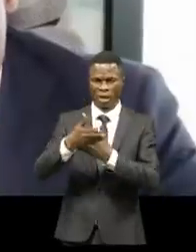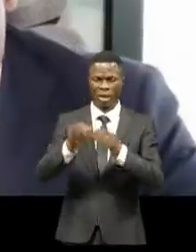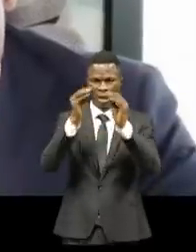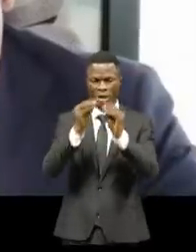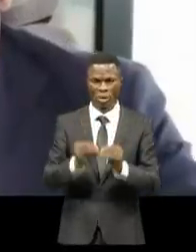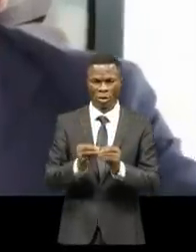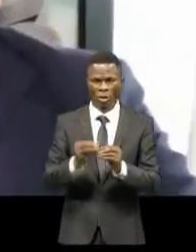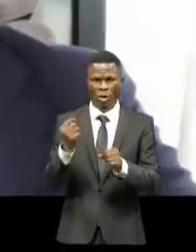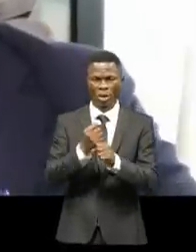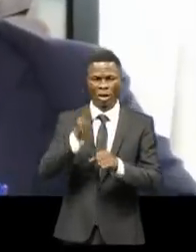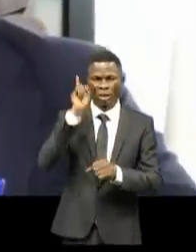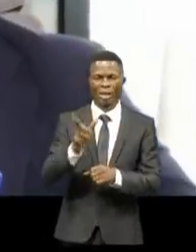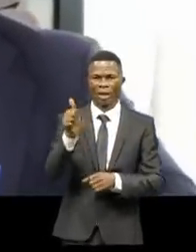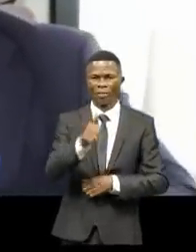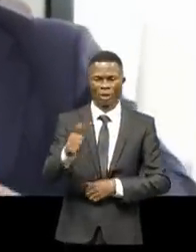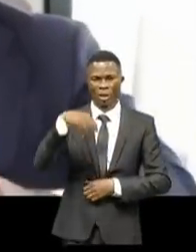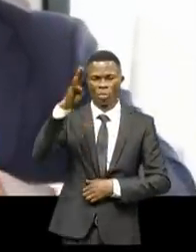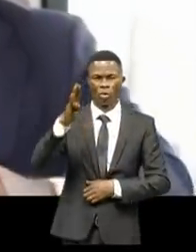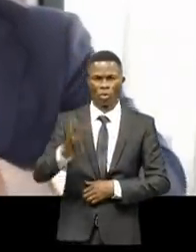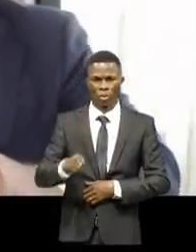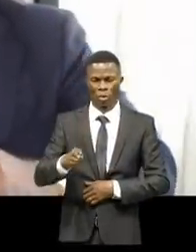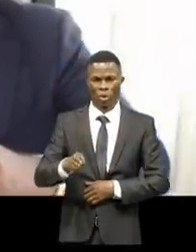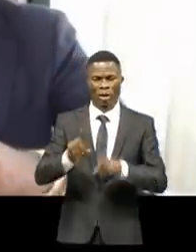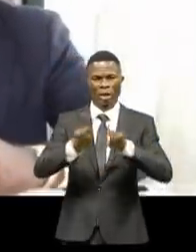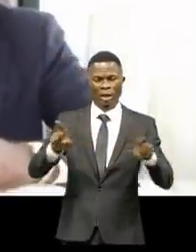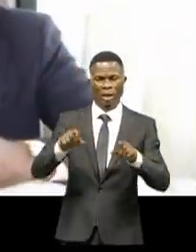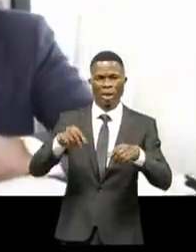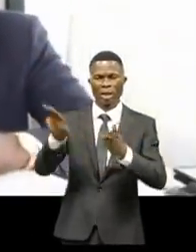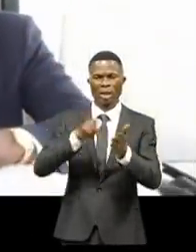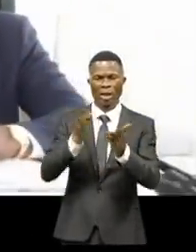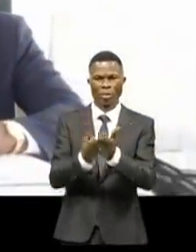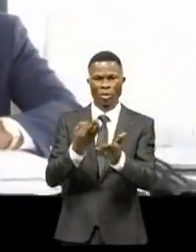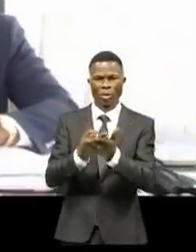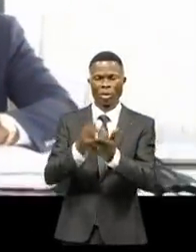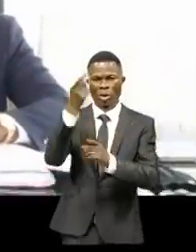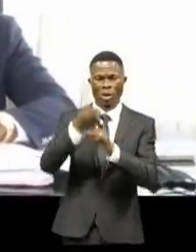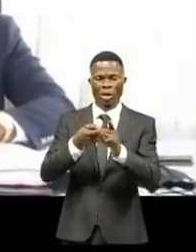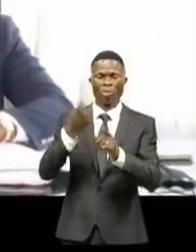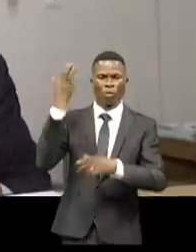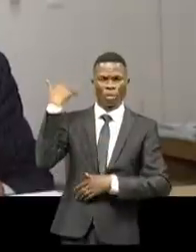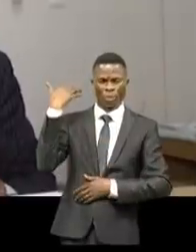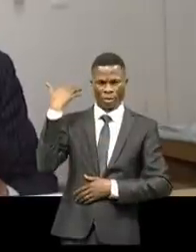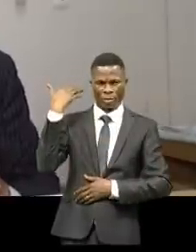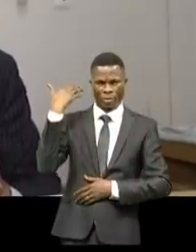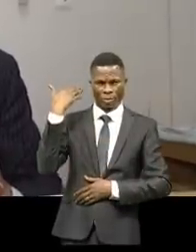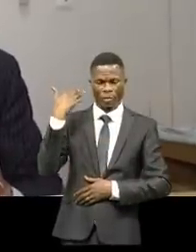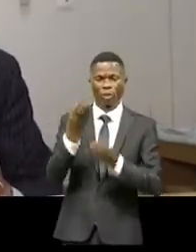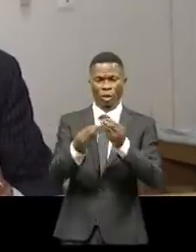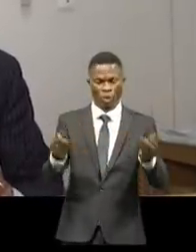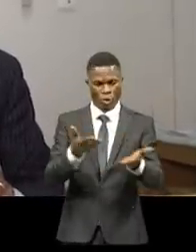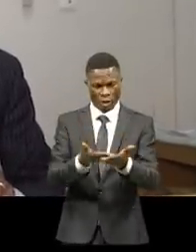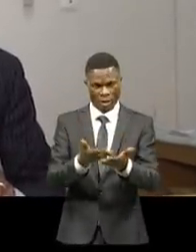taux d'exécution de 121% par rapport aux assignations budgétaires du mois sous examen. Ces